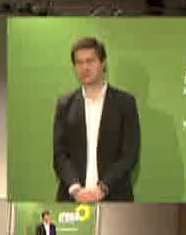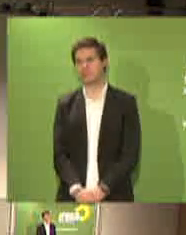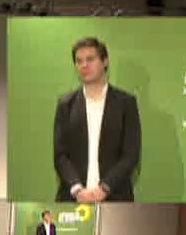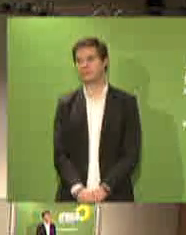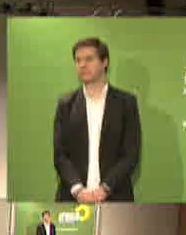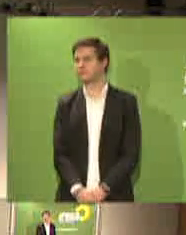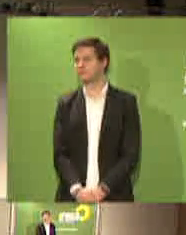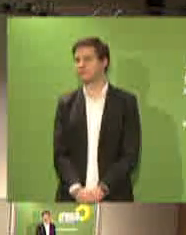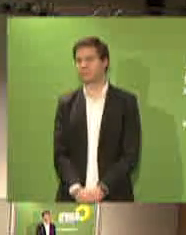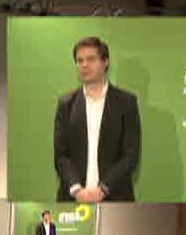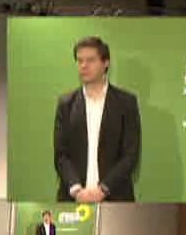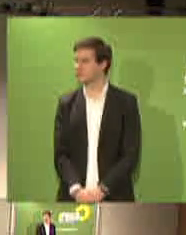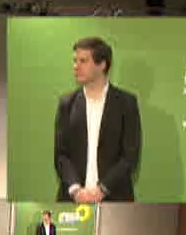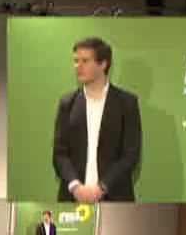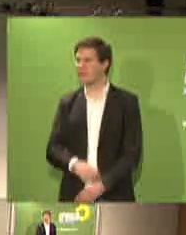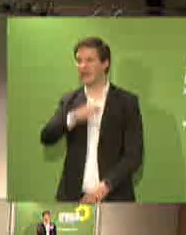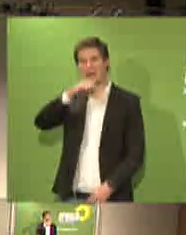Also rechts außen.